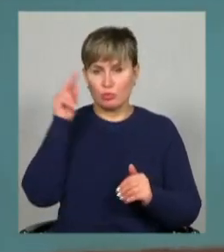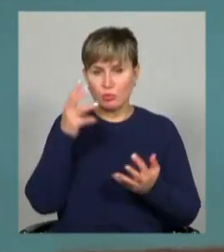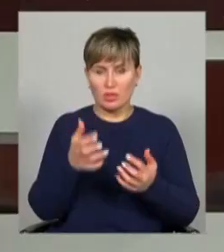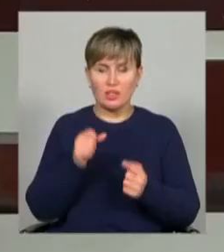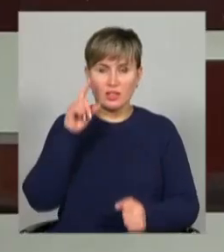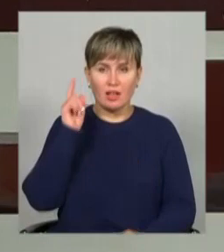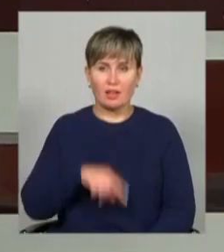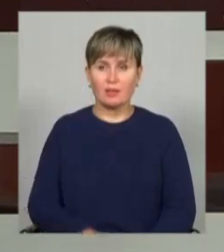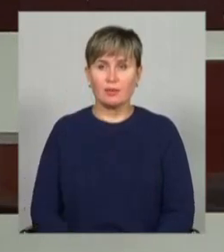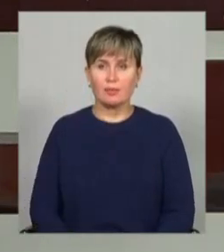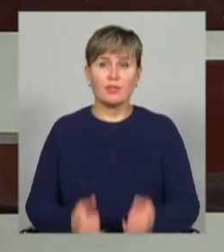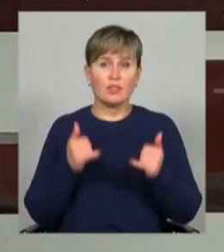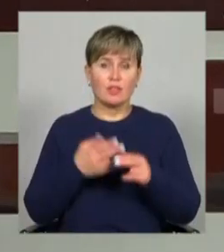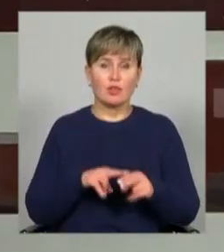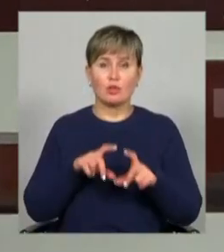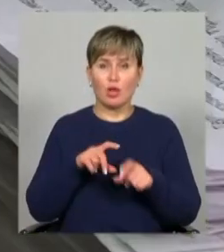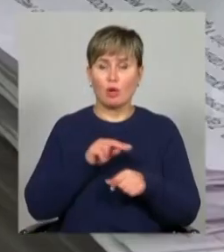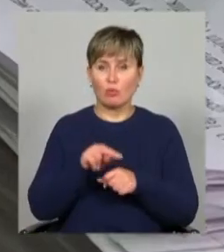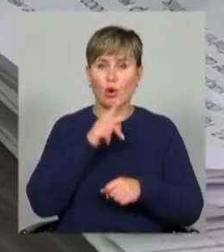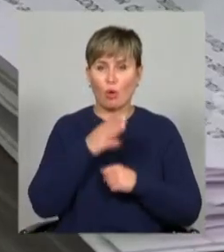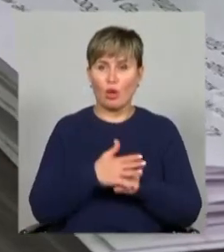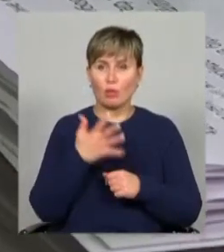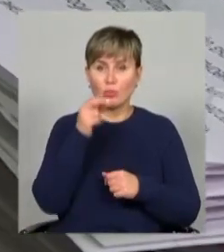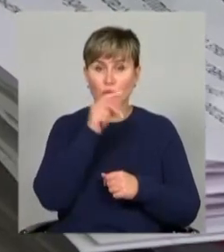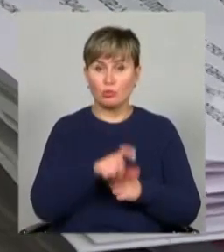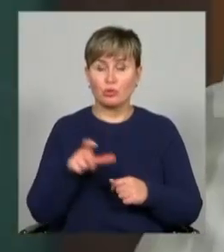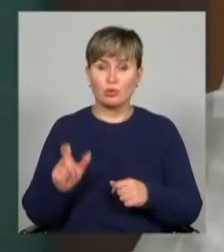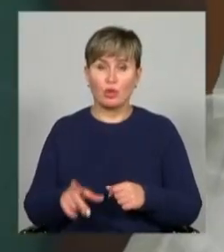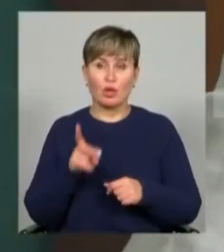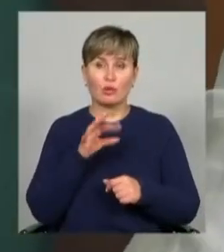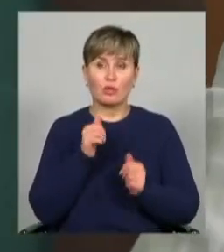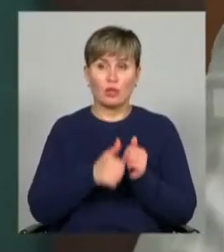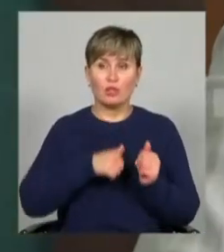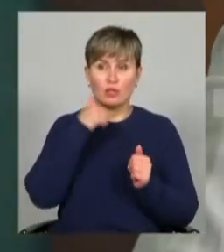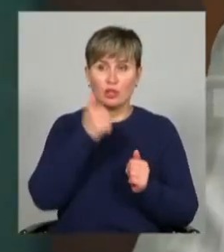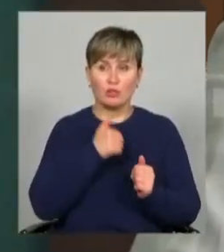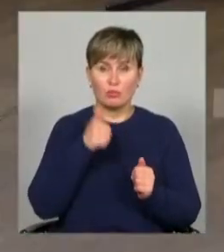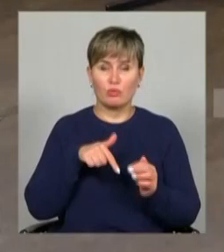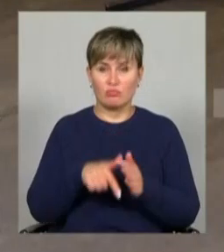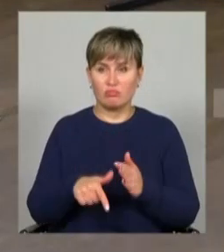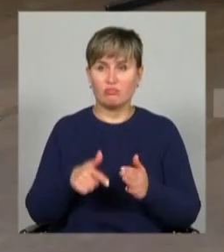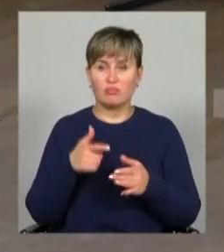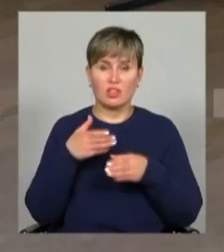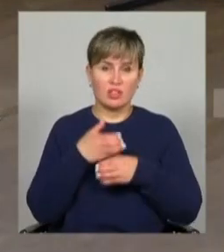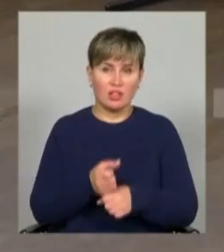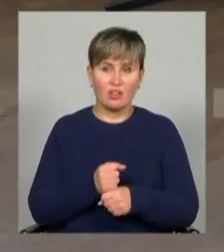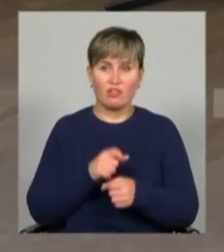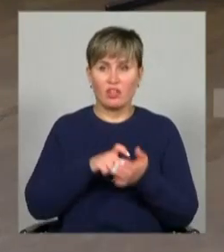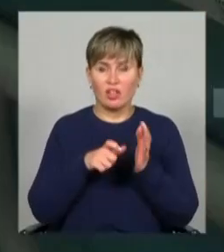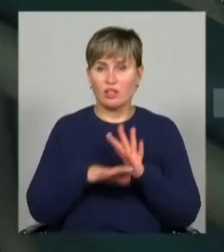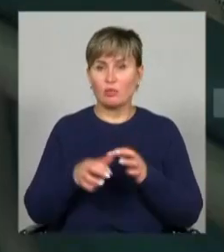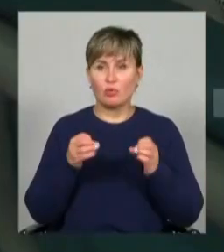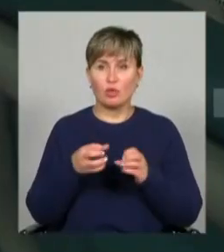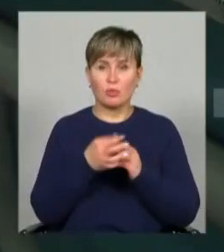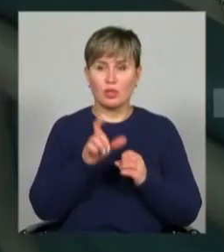знания. Сейчас в этой школе обучается около 500 учеников. Но с каждым годом их ряды редеют. В классах не больше 15